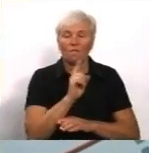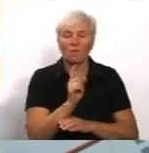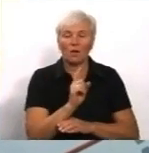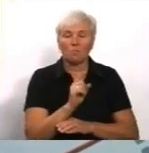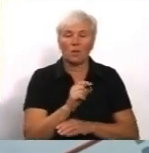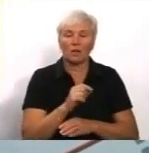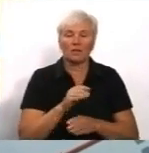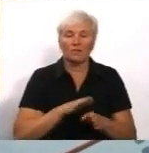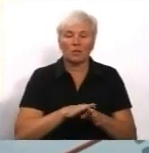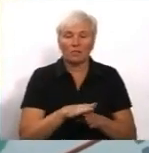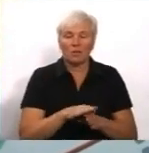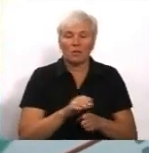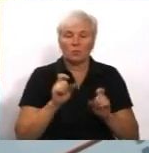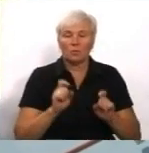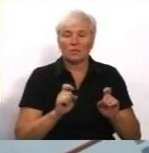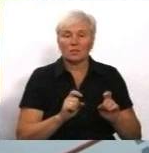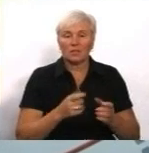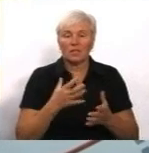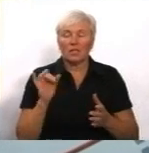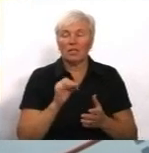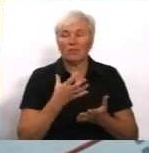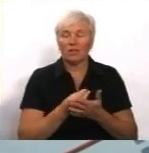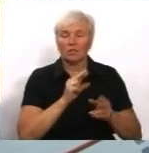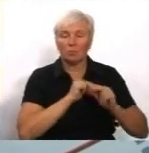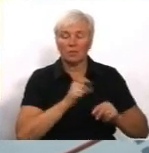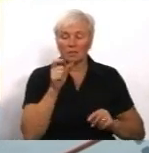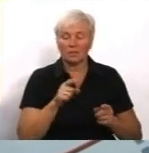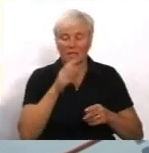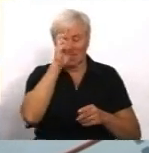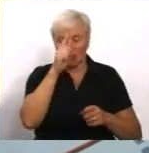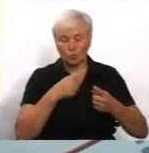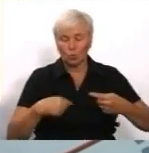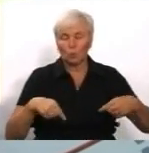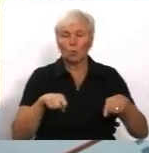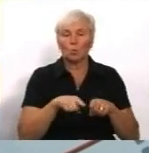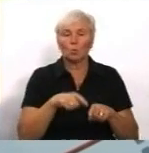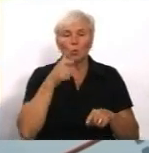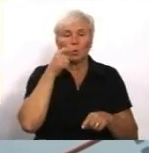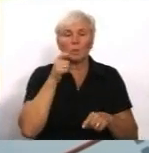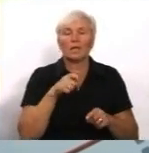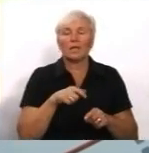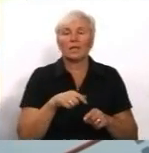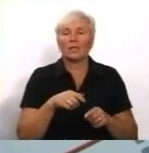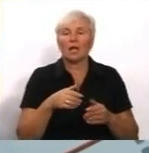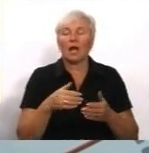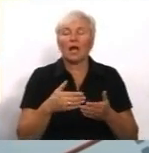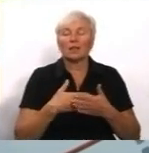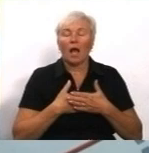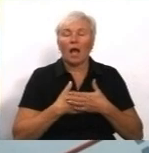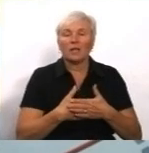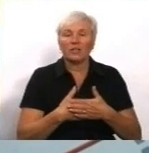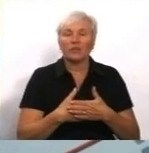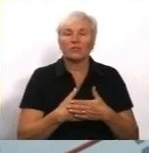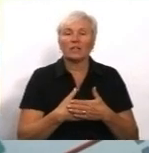і власне працівників держструктур і держуправлінь на новітнє інтерактивне